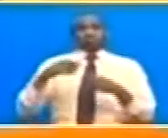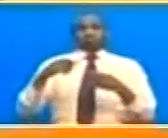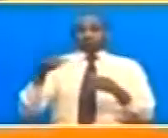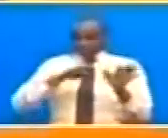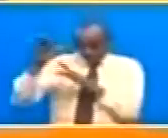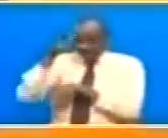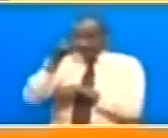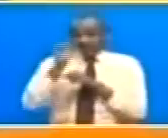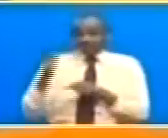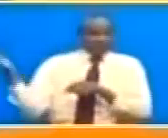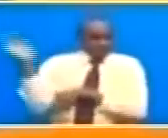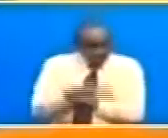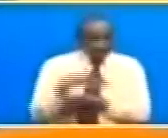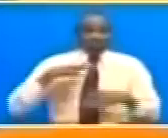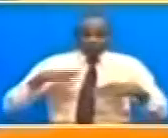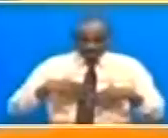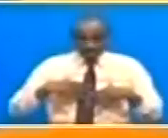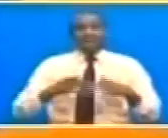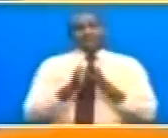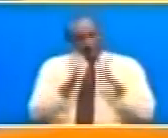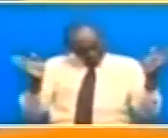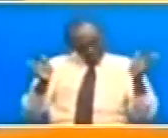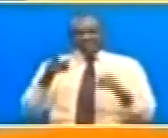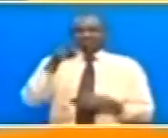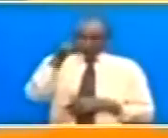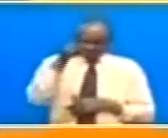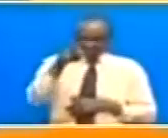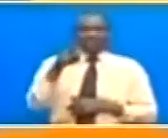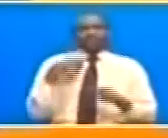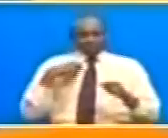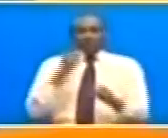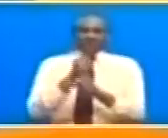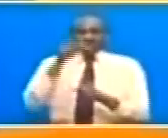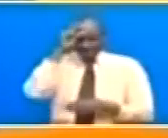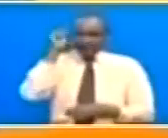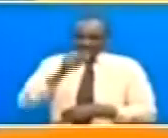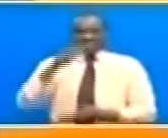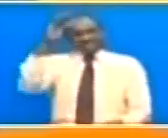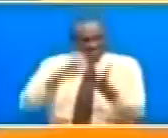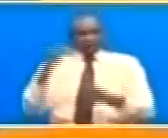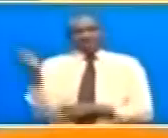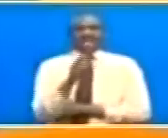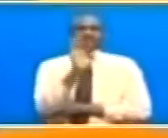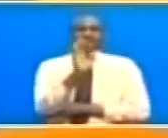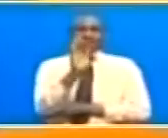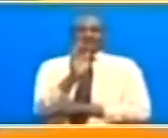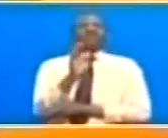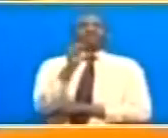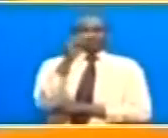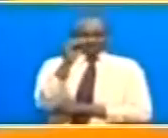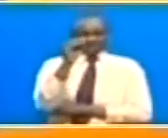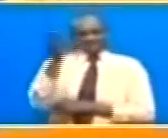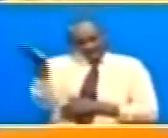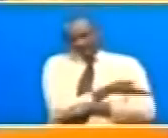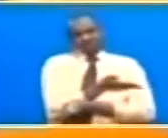basi baadhi ya wafanyikazi wa umma watalazimika kupunguzwa mishahara yao kwa kiwango cha asilimia 50 kuanzia mwezi